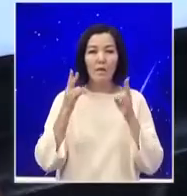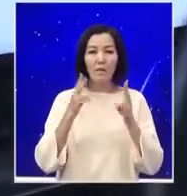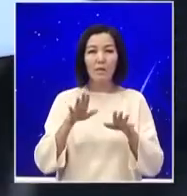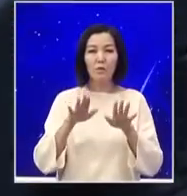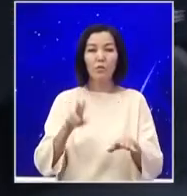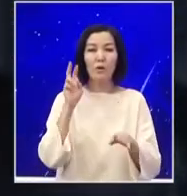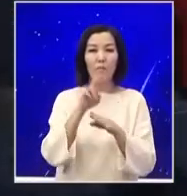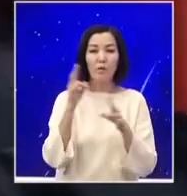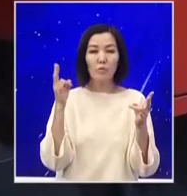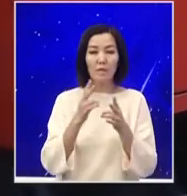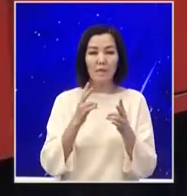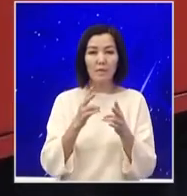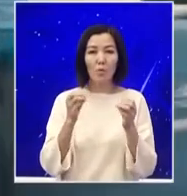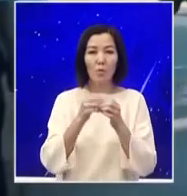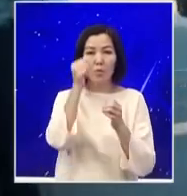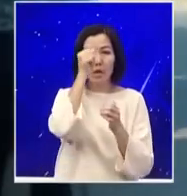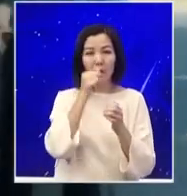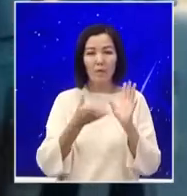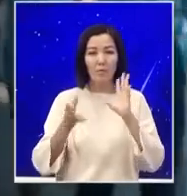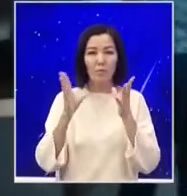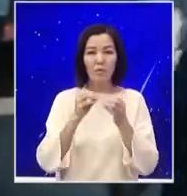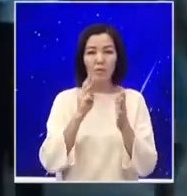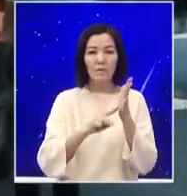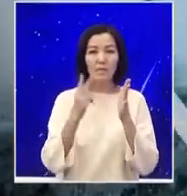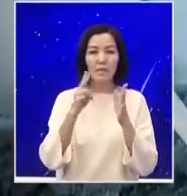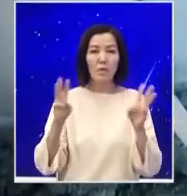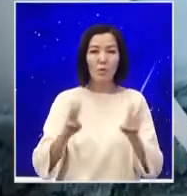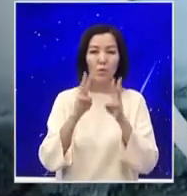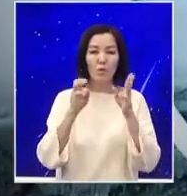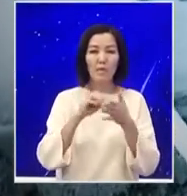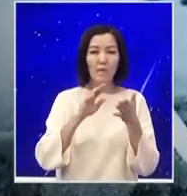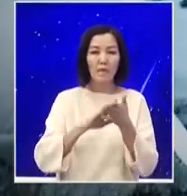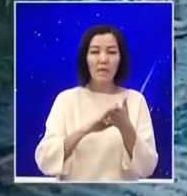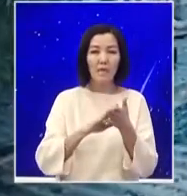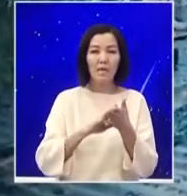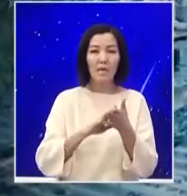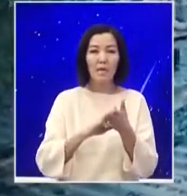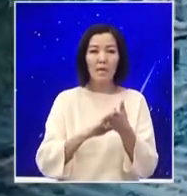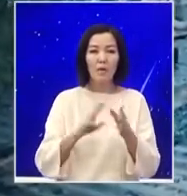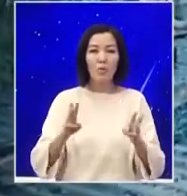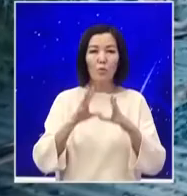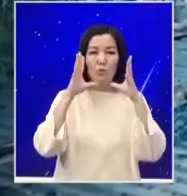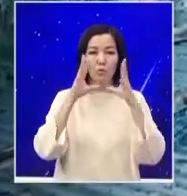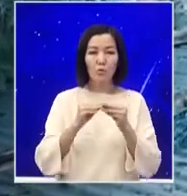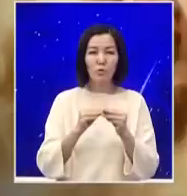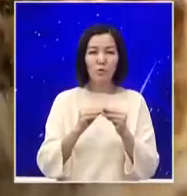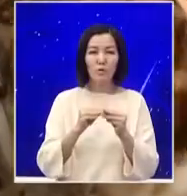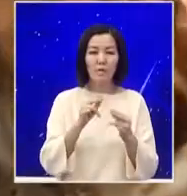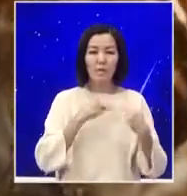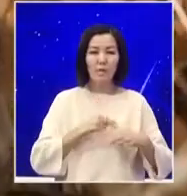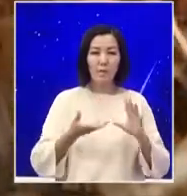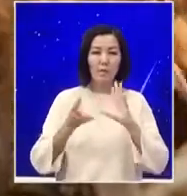шығуы тиіс. Осы жылдың 10 айында Талдықорған қаласында 82 түрлі өрт тіркелген. 10 көрсеткіш өрт сөндірушілердің қажырлы